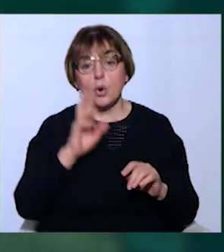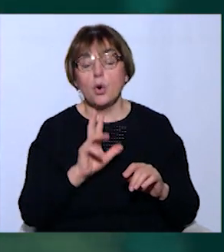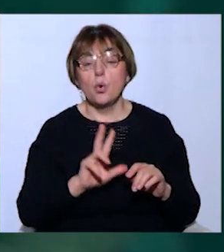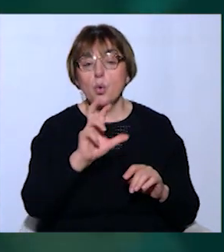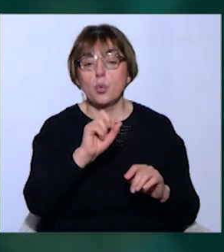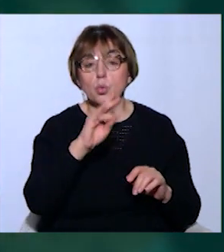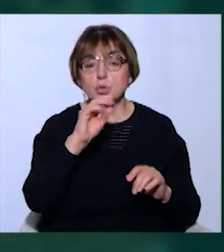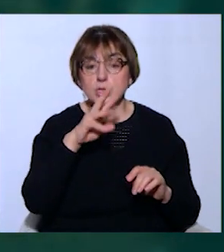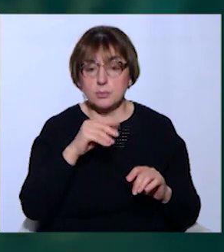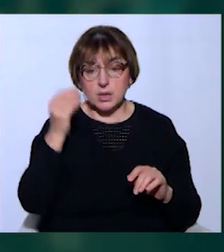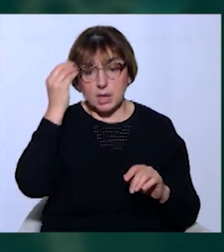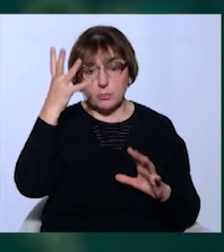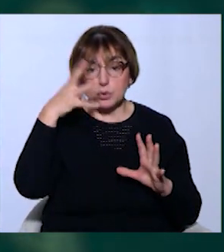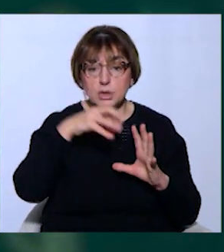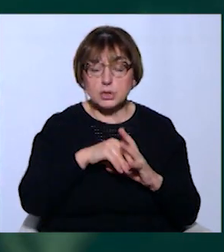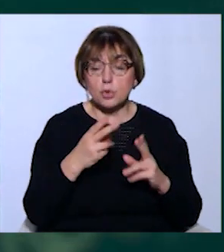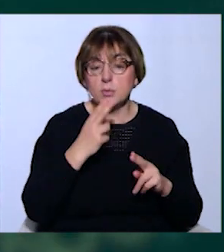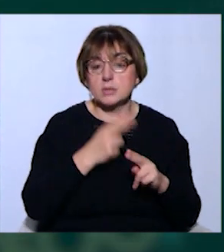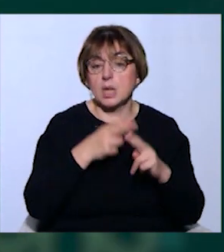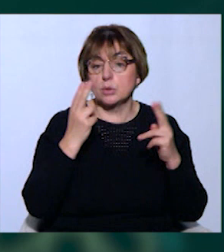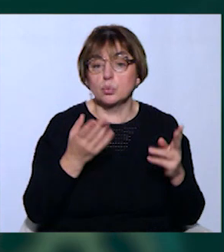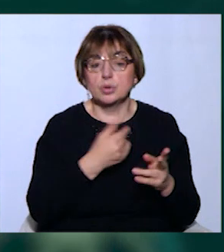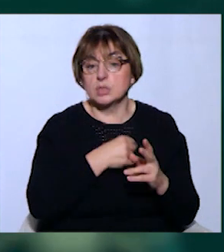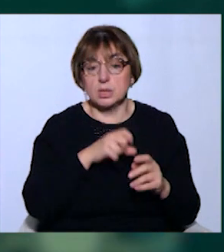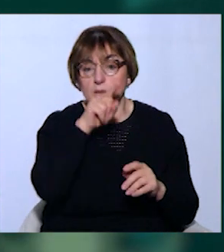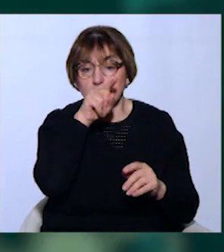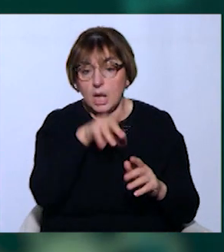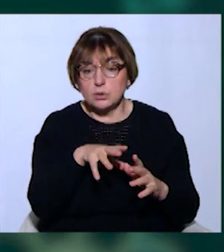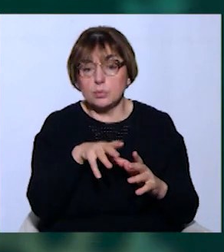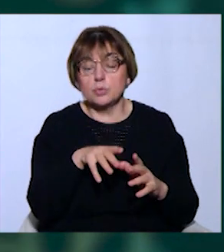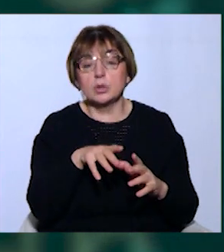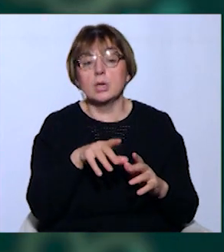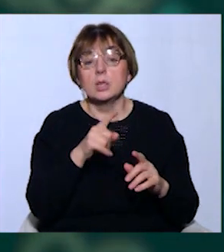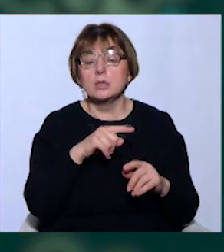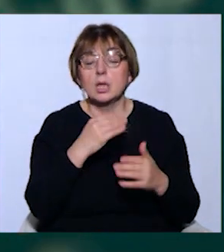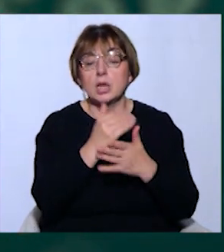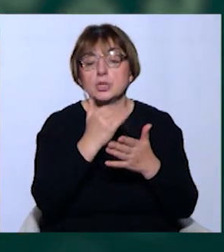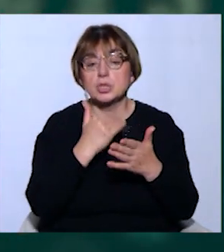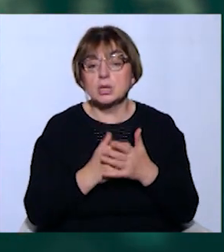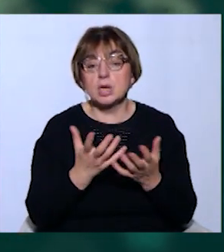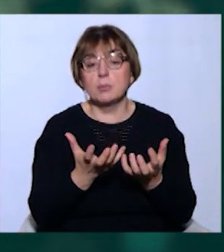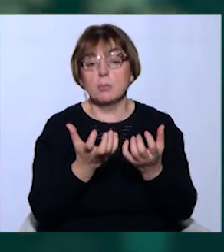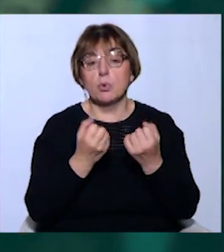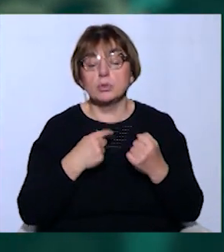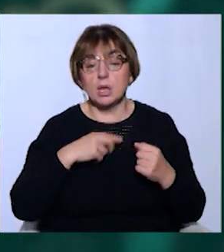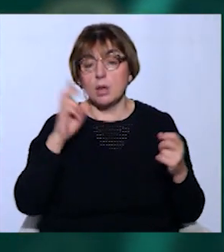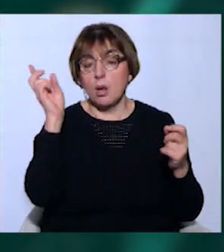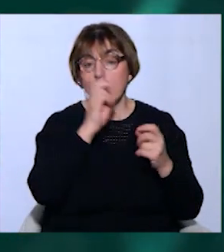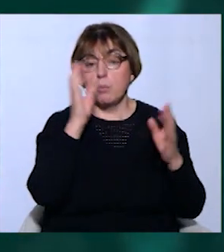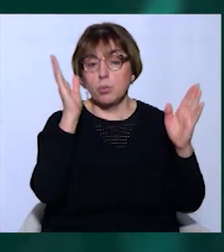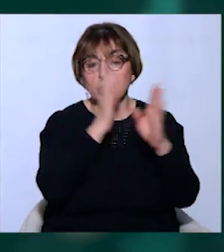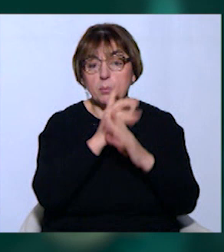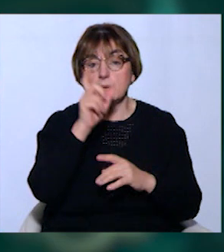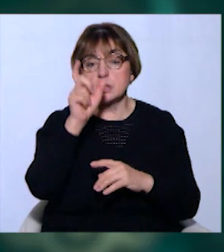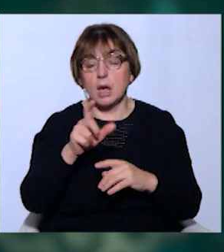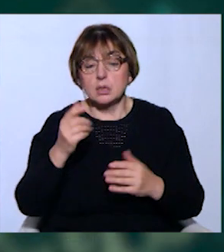ფუკუშიმა იაპონიაში, რომელი სადგურიც გინდათ და ნახეთ აბა რა შედეგები მოუტანა ამან ბუნებას,